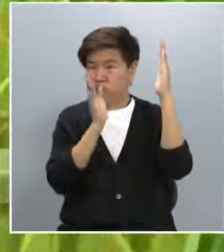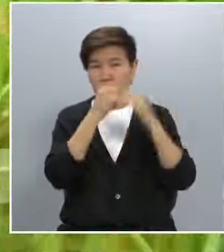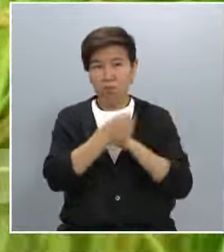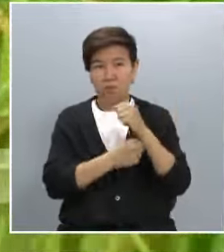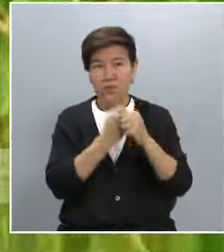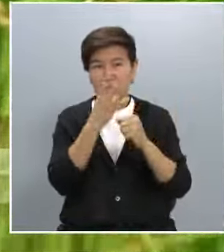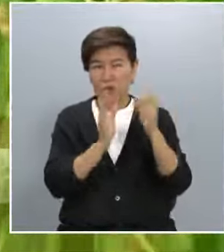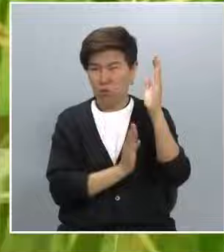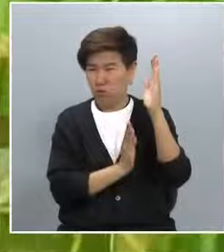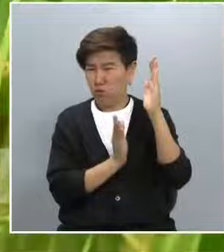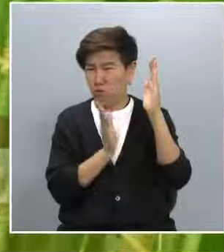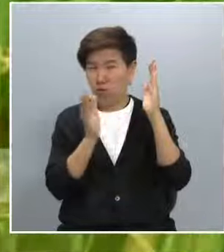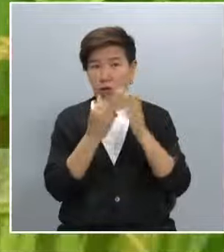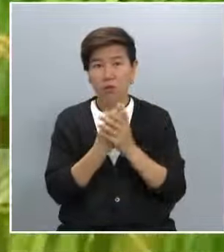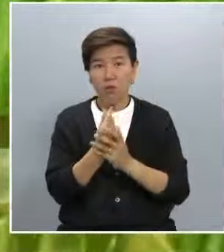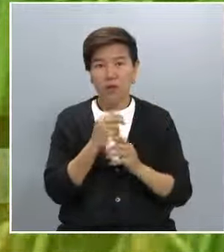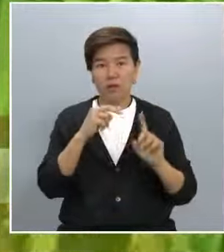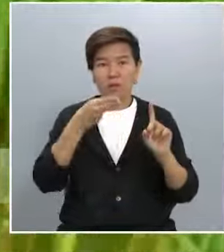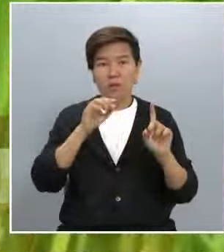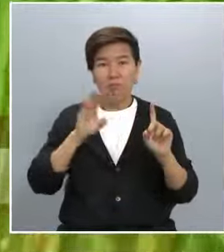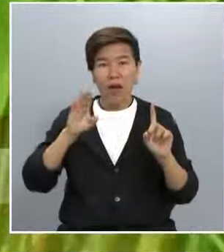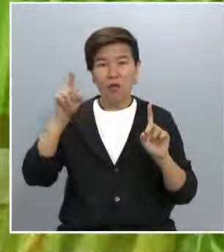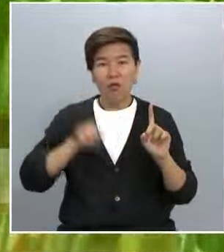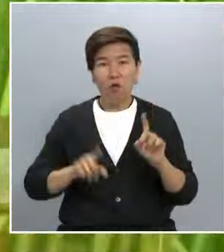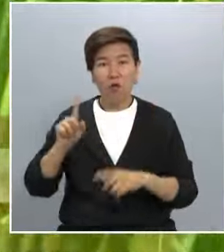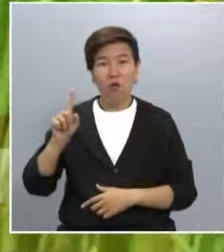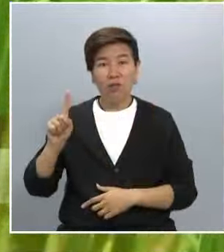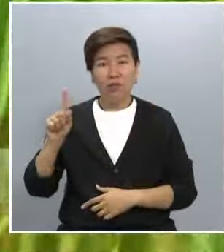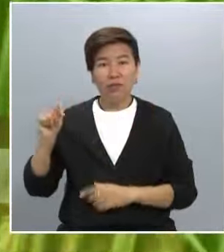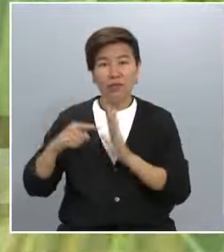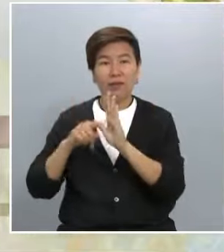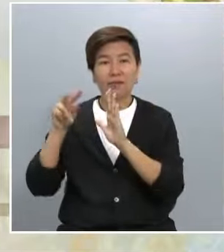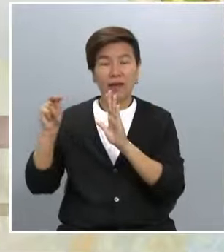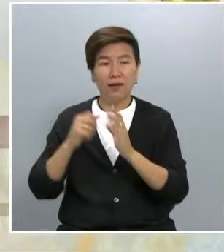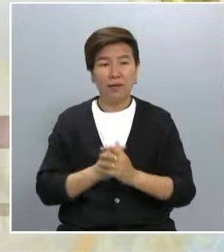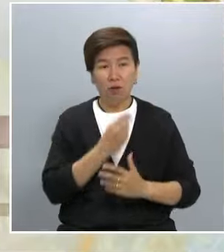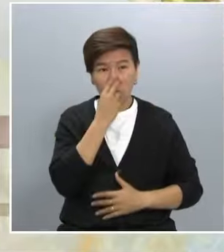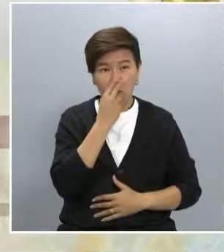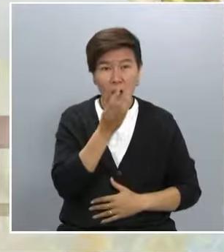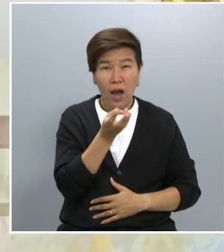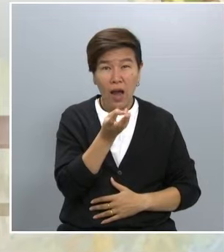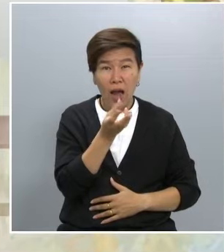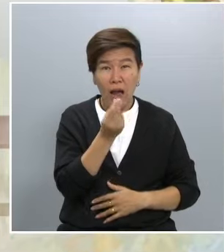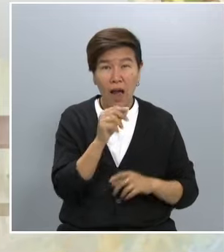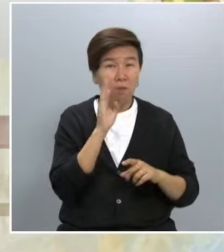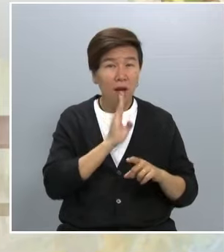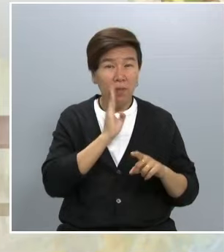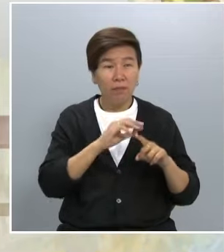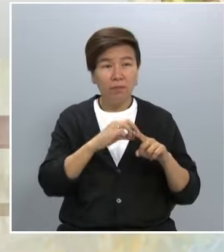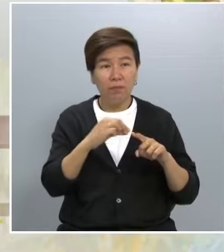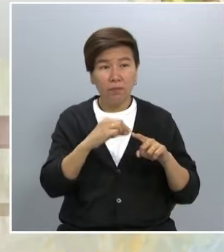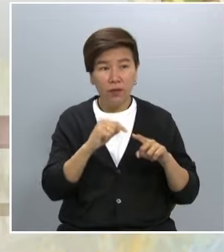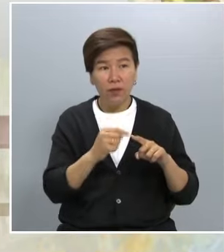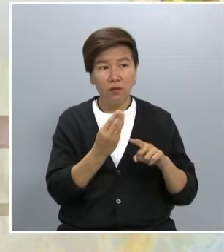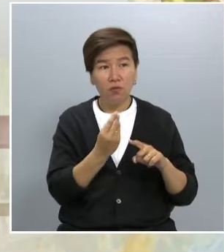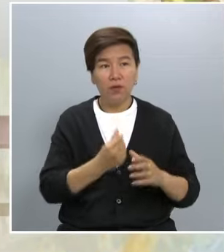ทะลุ 10,000บาทต่อตันทั้งหมดเลยใช่มั้ยทุกตัวเลยค่ะบอกว่าอ่ะอย่างดูราคาข้าวเปลือกนปรังเนี่ยช่วงนี้จะอยู่ที่ 7